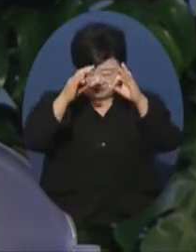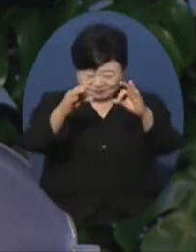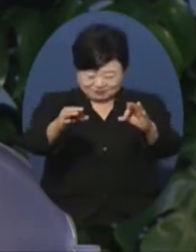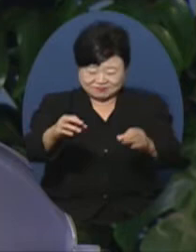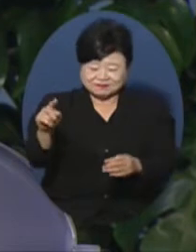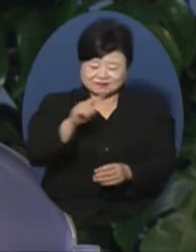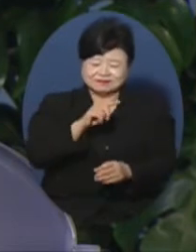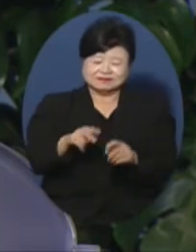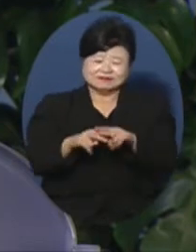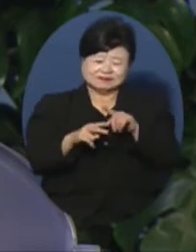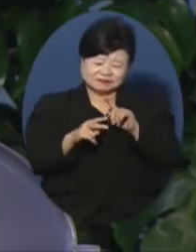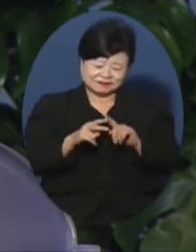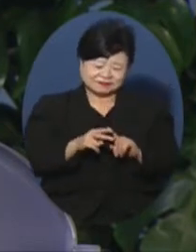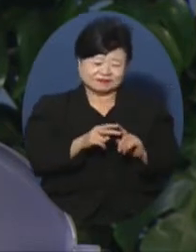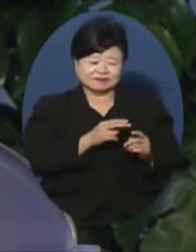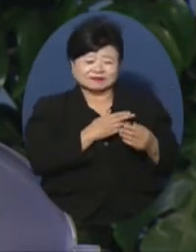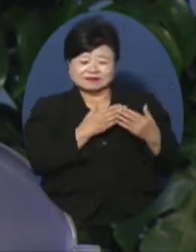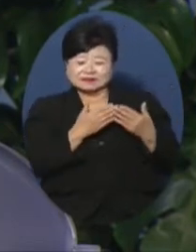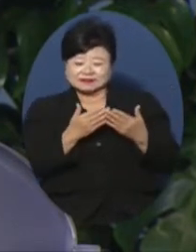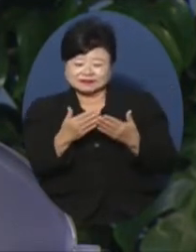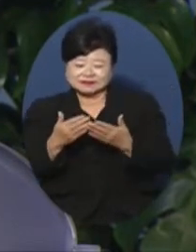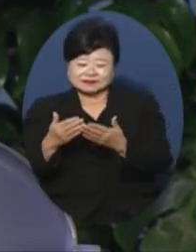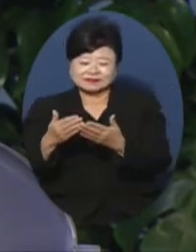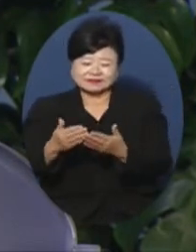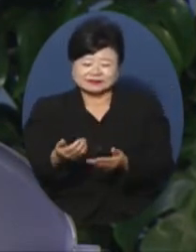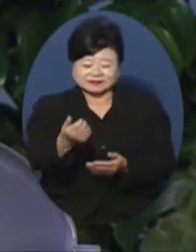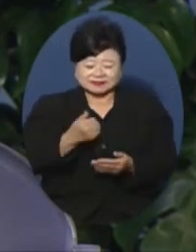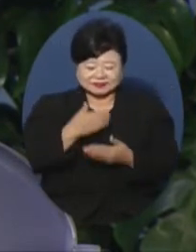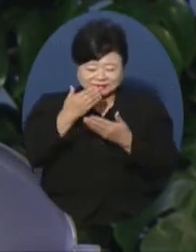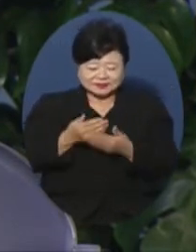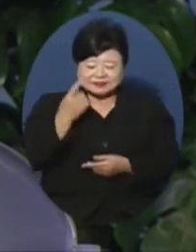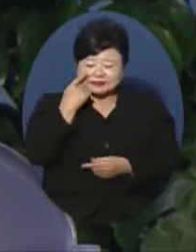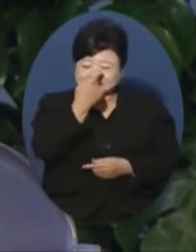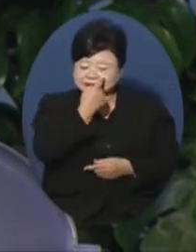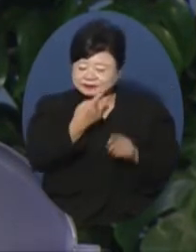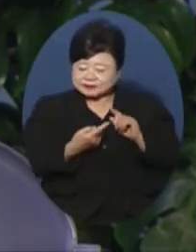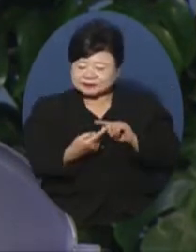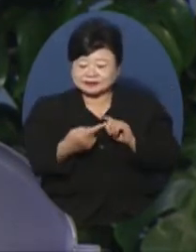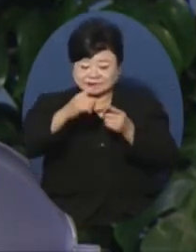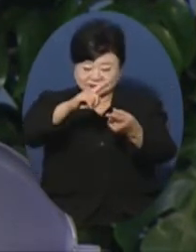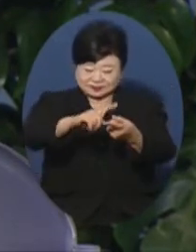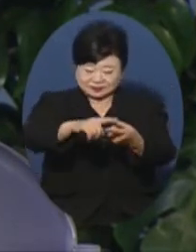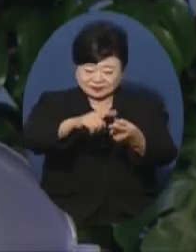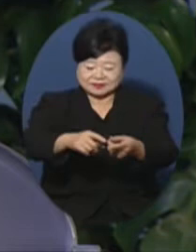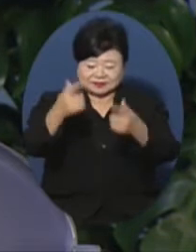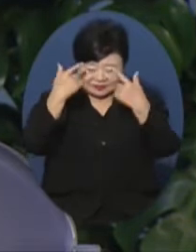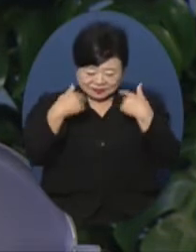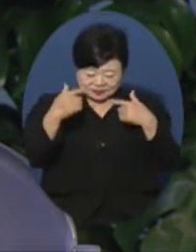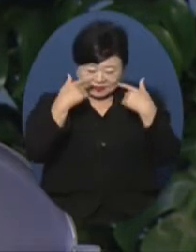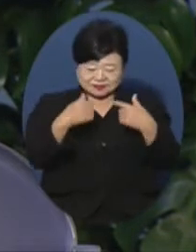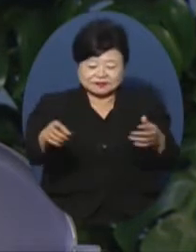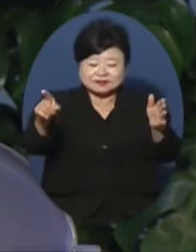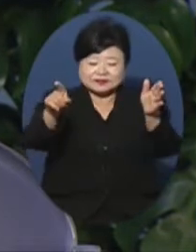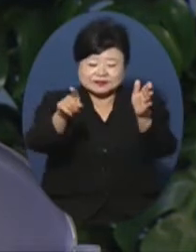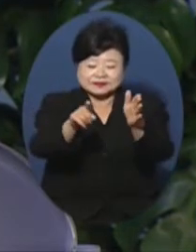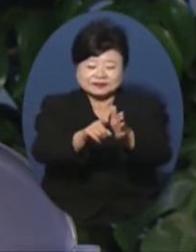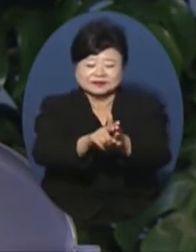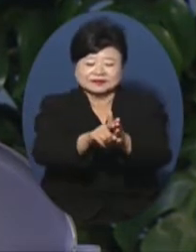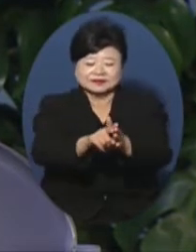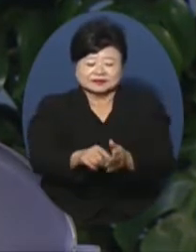이 눈이 보기에는 어떠하는지 이미 얻은